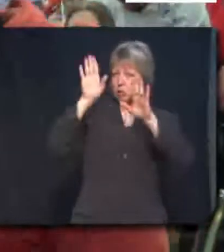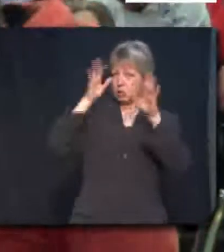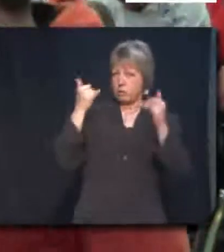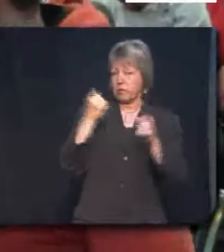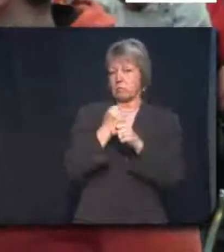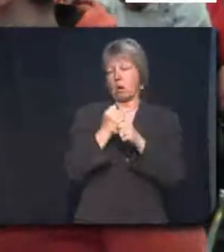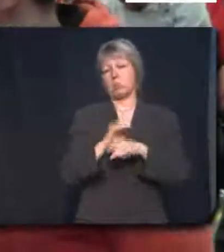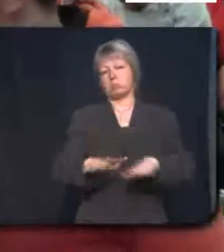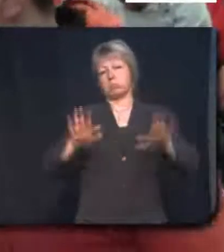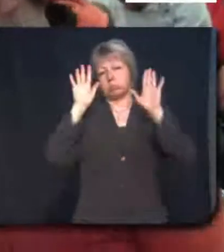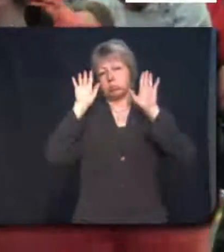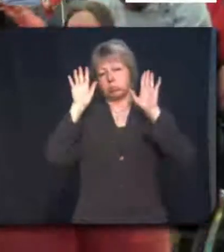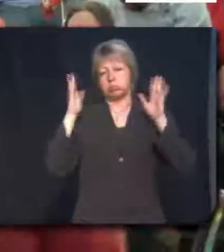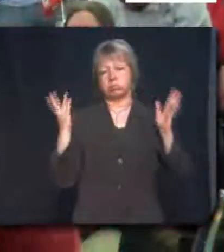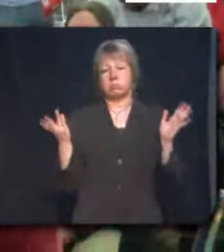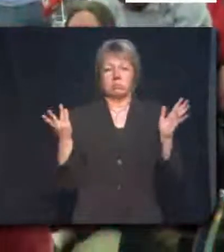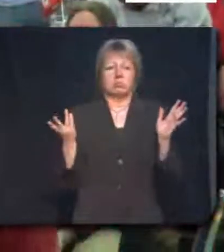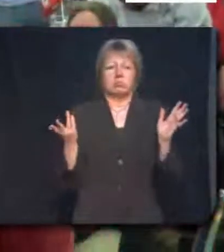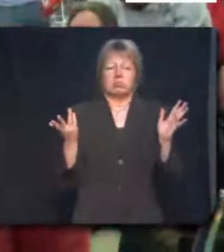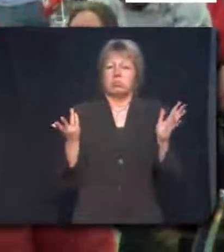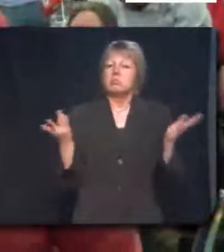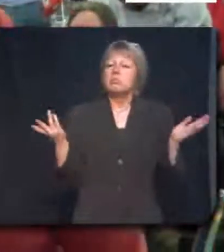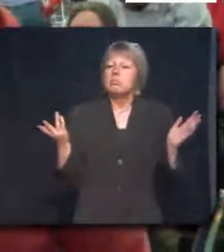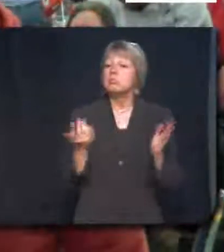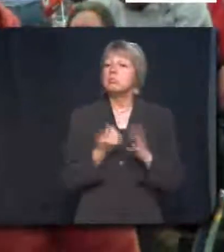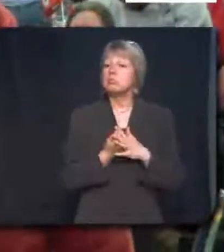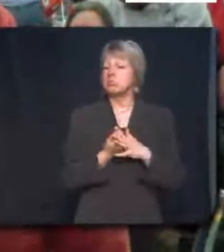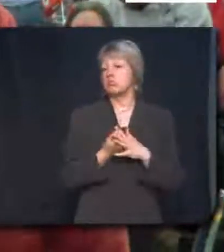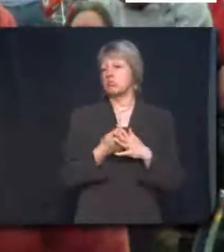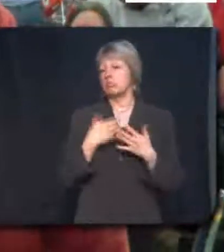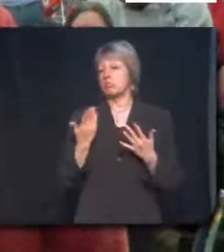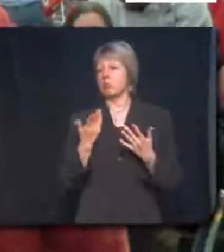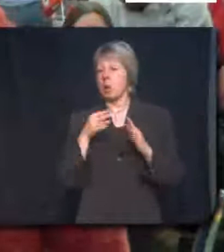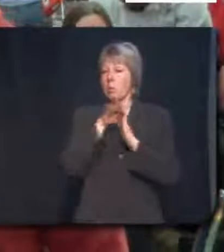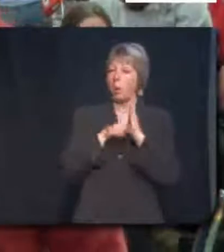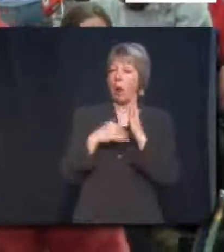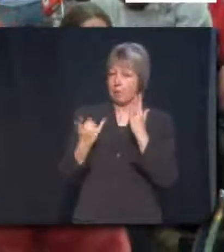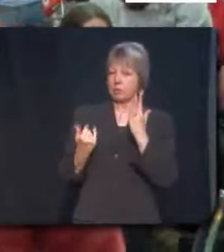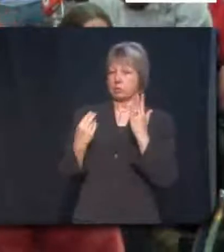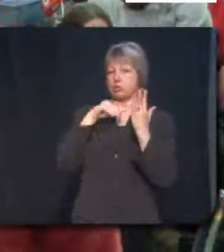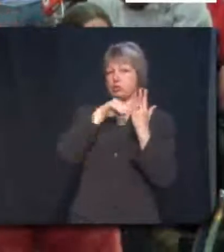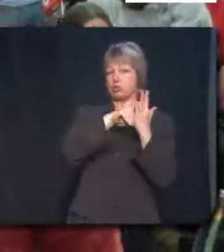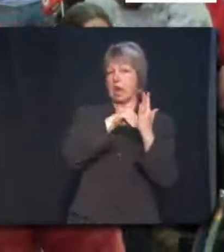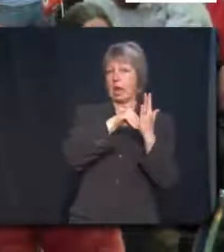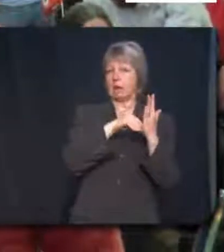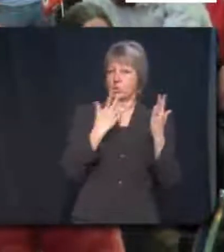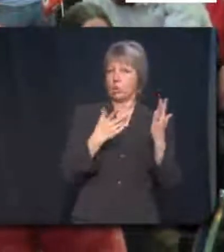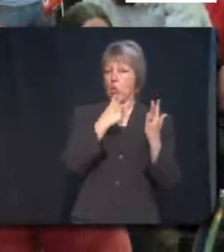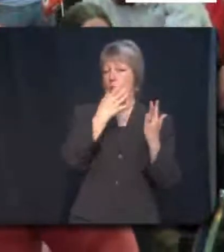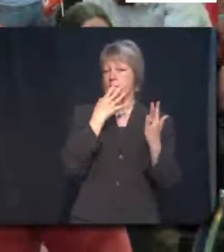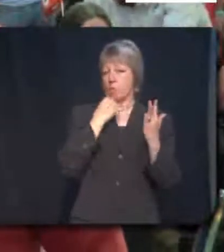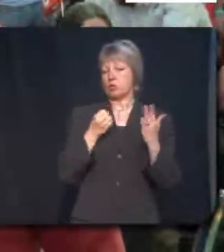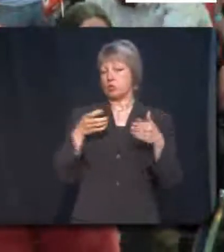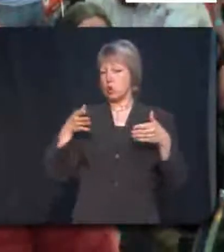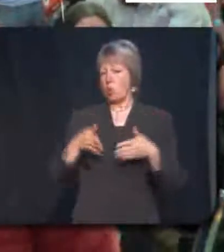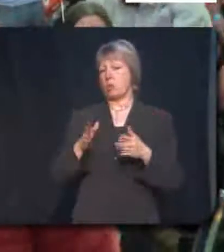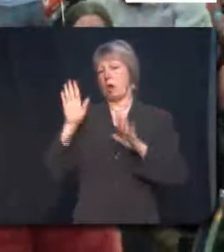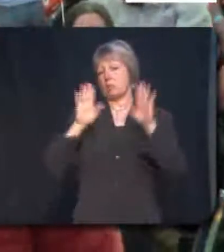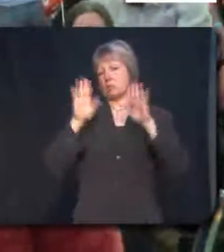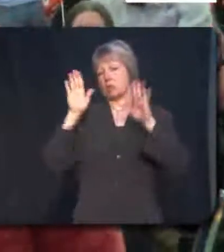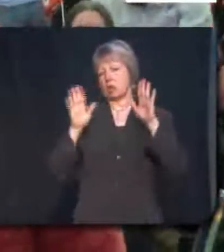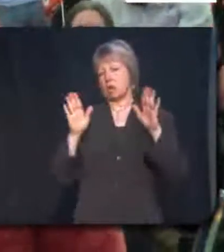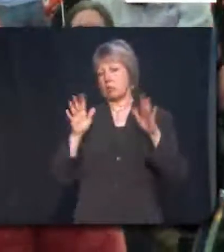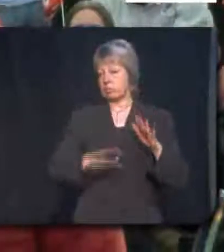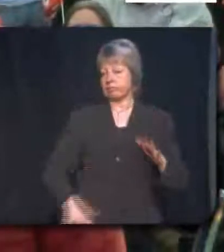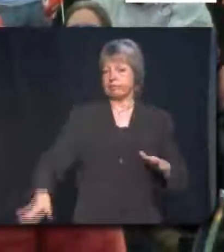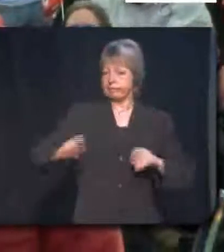trotzdem wir haben uns zwischen uns ins Programm geschrieben lasst es uns ausprobieren in diesem Zusammenhang wollte ich aber eigentlich und da bin ich jetzt zu spät sagen wenn